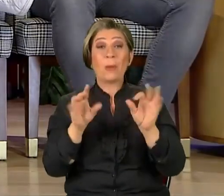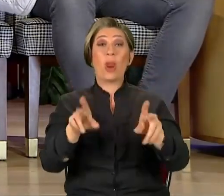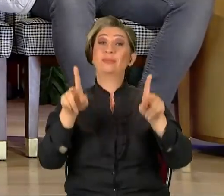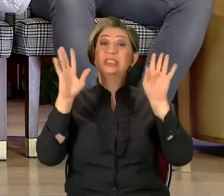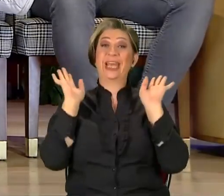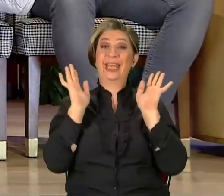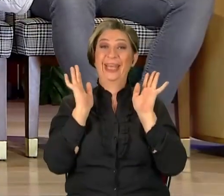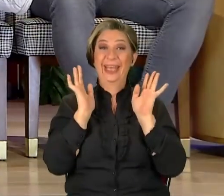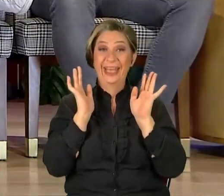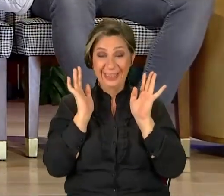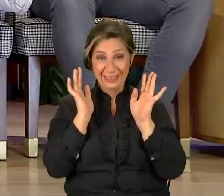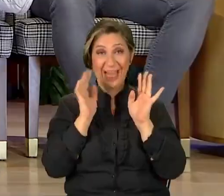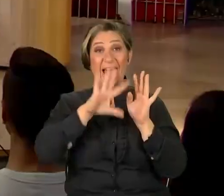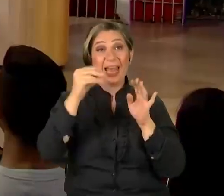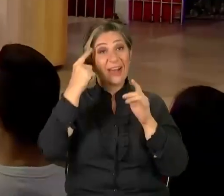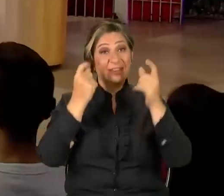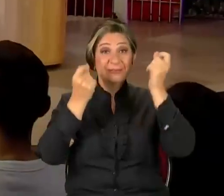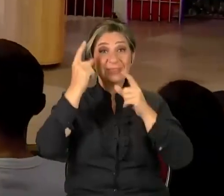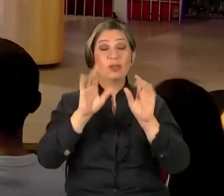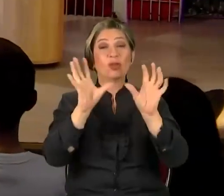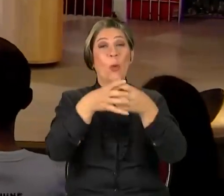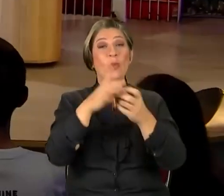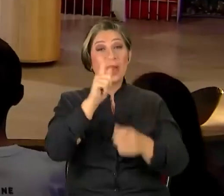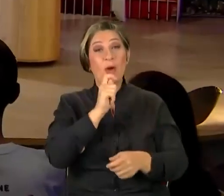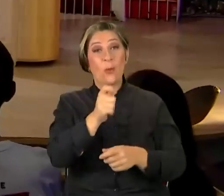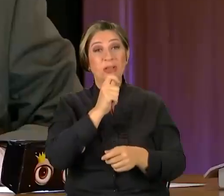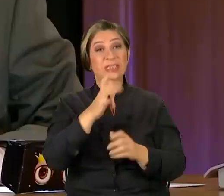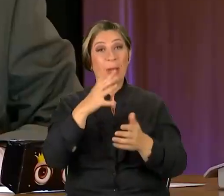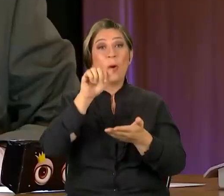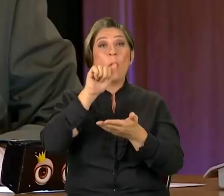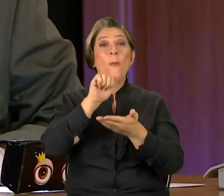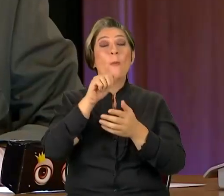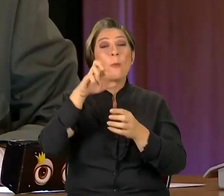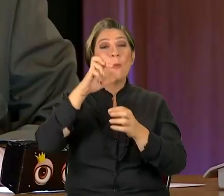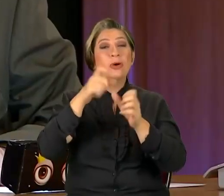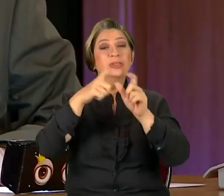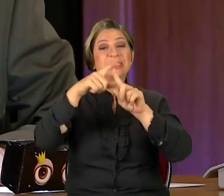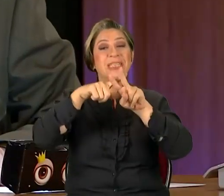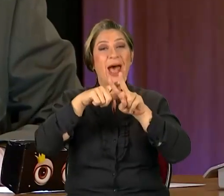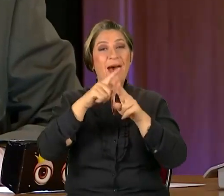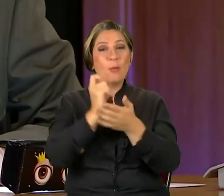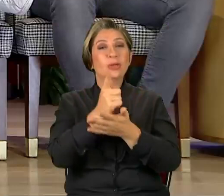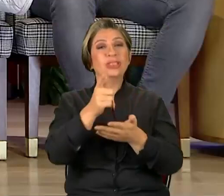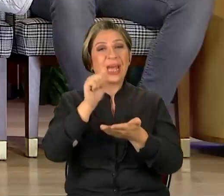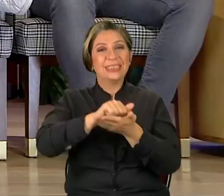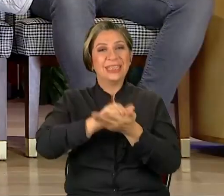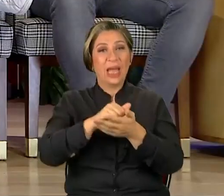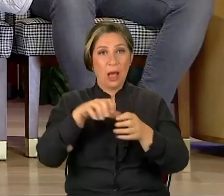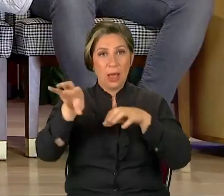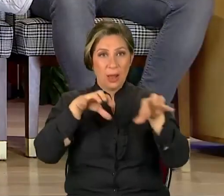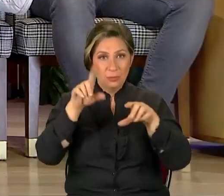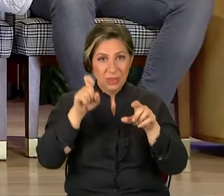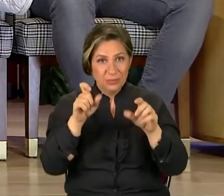şey. Her kafadan bir ses. Bu toplu bir röportajı galiba. Posta gazetesiyle yapılan. Ayrı ayrı mı yaptınız röportajı?